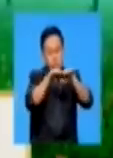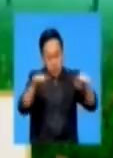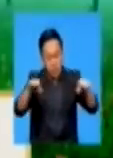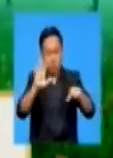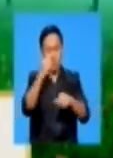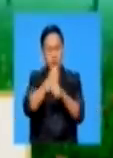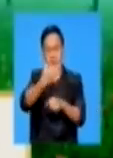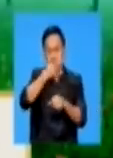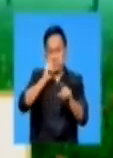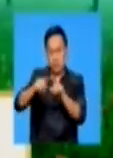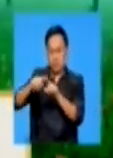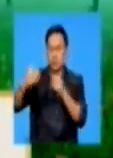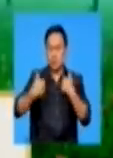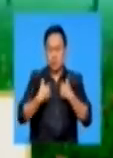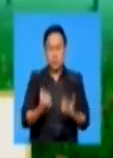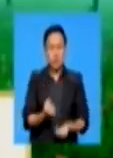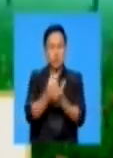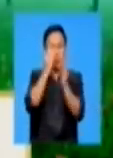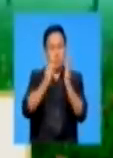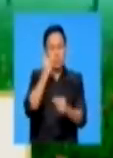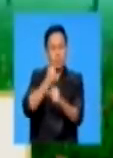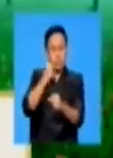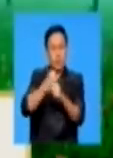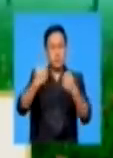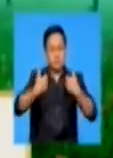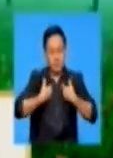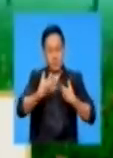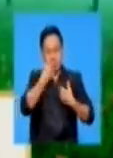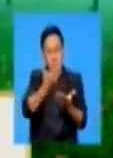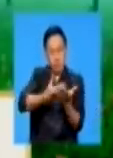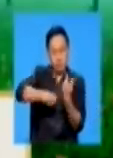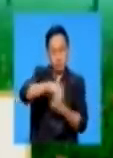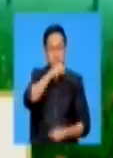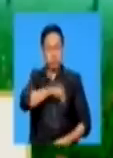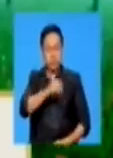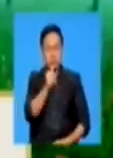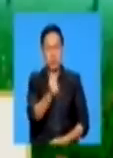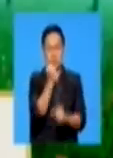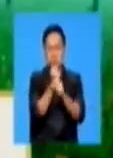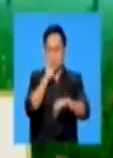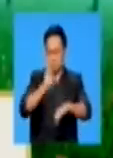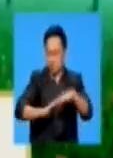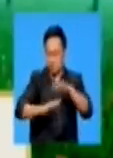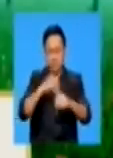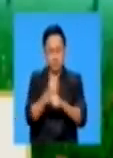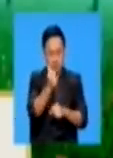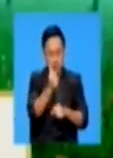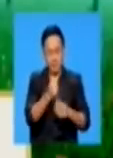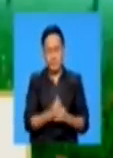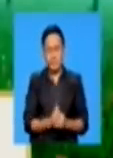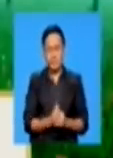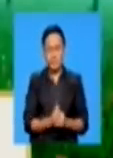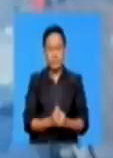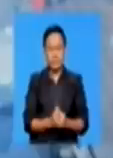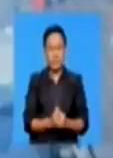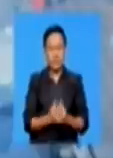ในการที่จะมีงานที่มีอาชีพมีรายได้ที่สูงขึ้นนะครับและทำงานได้จริงๆต่อไปก็คือเรื่องของ